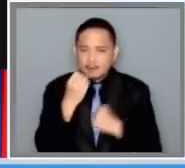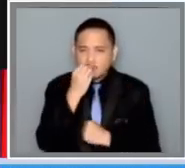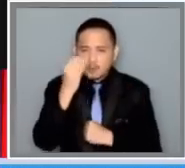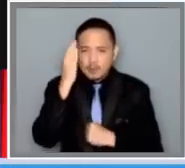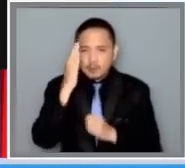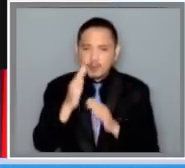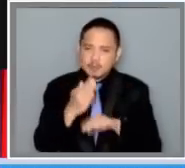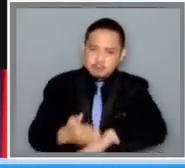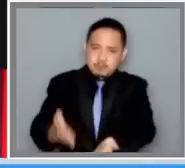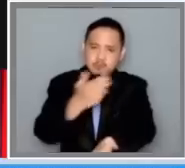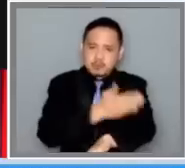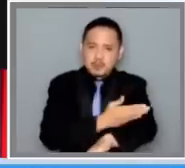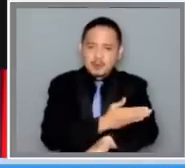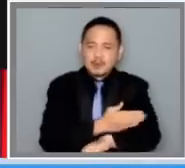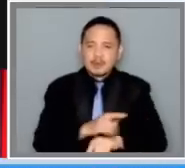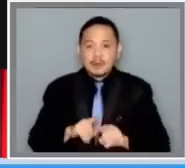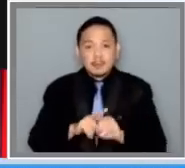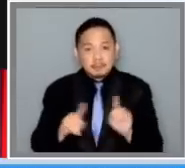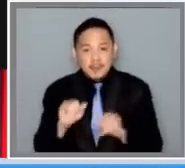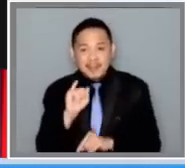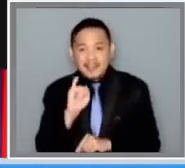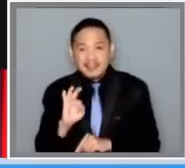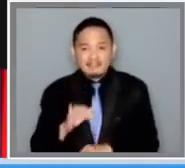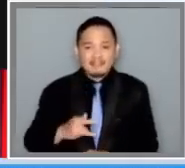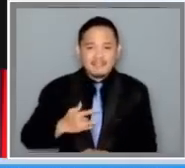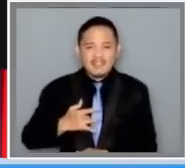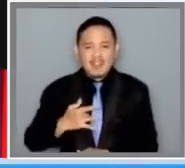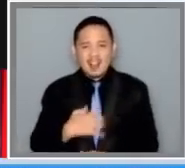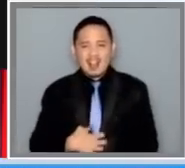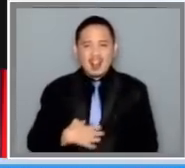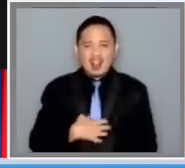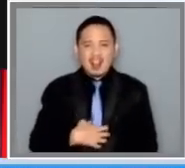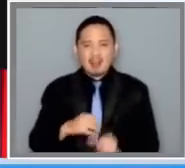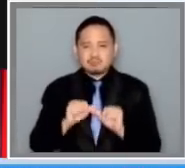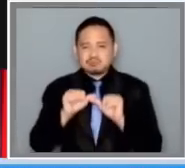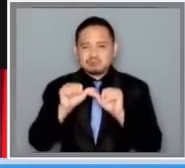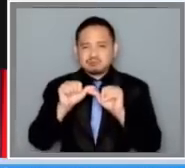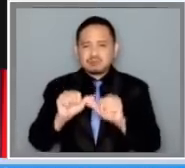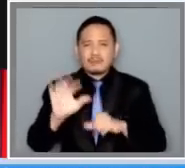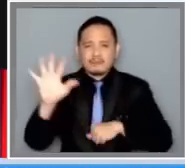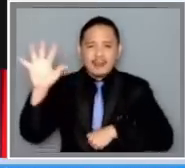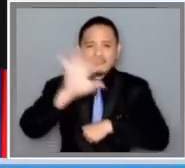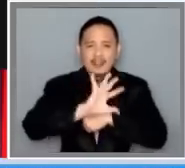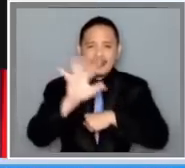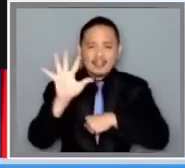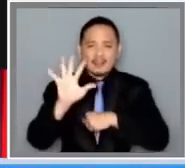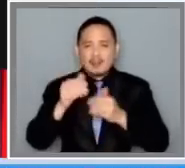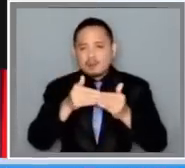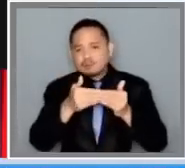Mm. Pero kapag ang karamdaman mo ay lumampas na 5 araw, ayun. At medyo